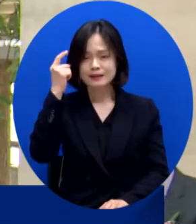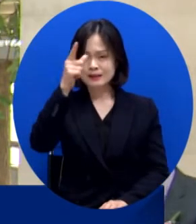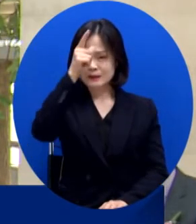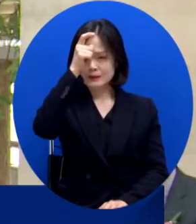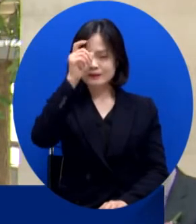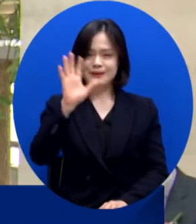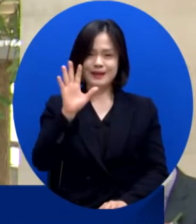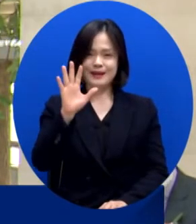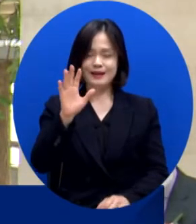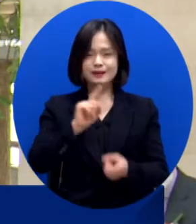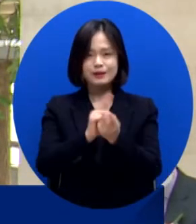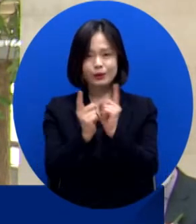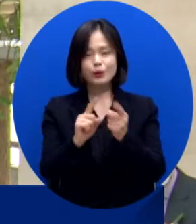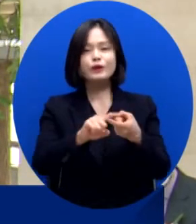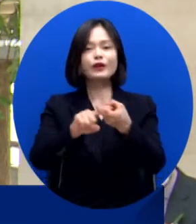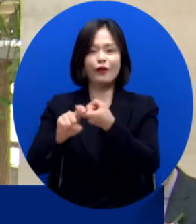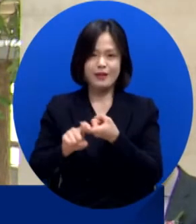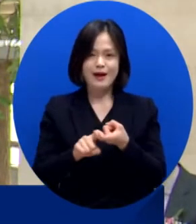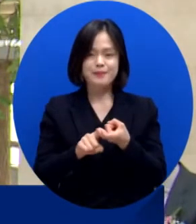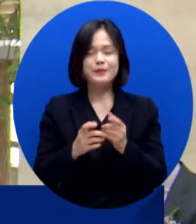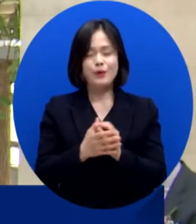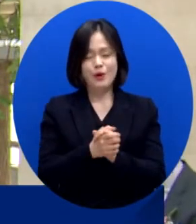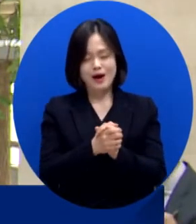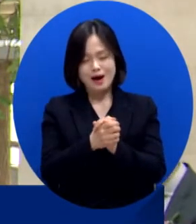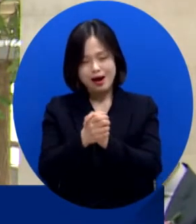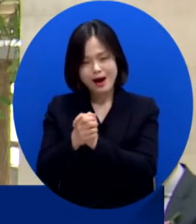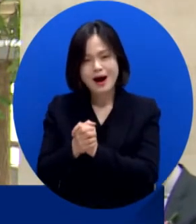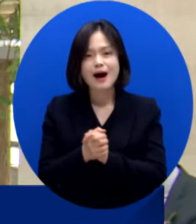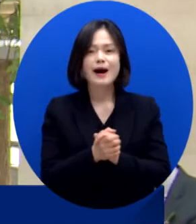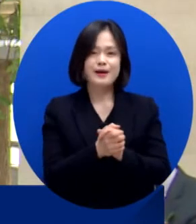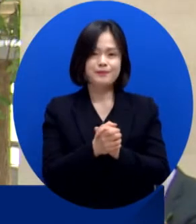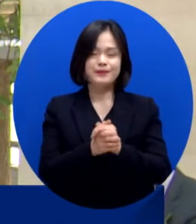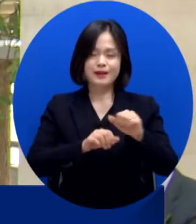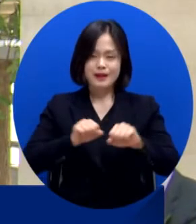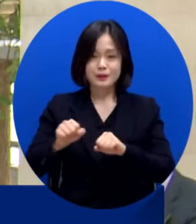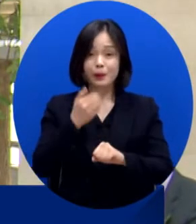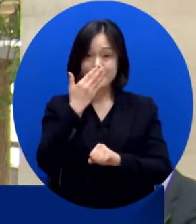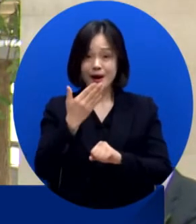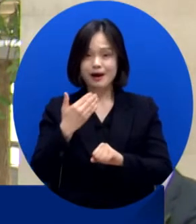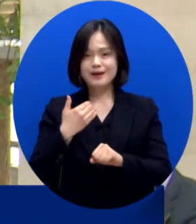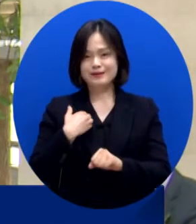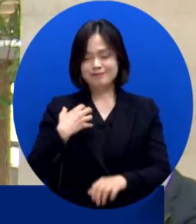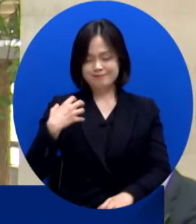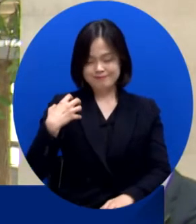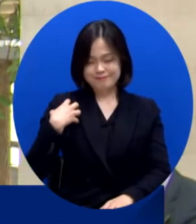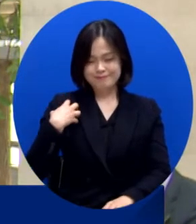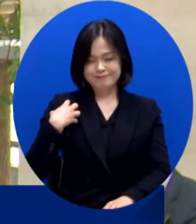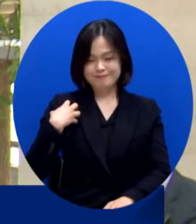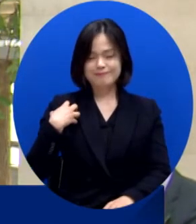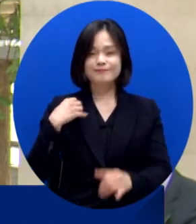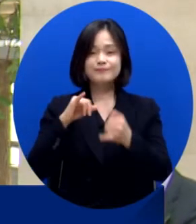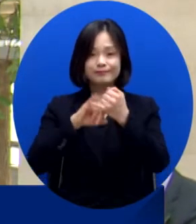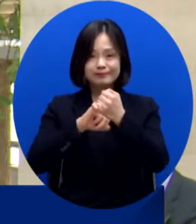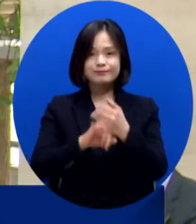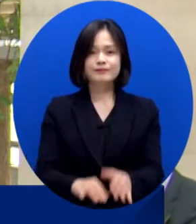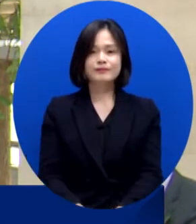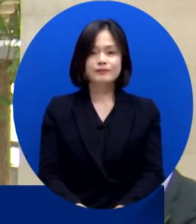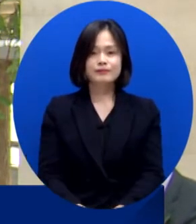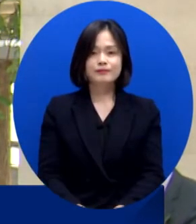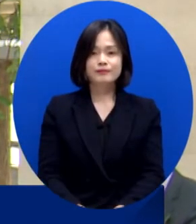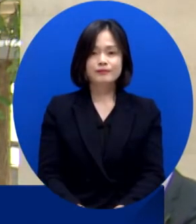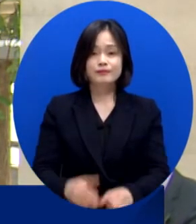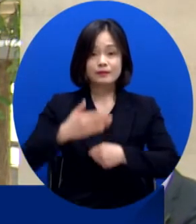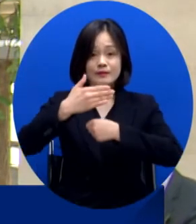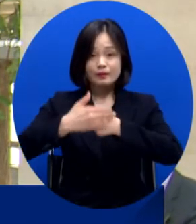연합해서 서로 아울러서 화합 에서 진행할 수 있는 봄의 역할로 자 정장 하도록 하겠습니다 그래서